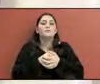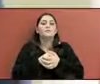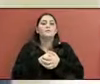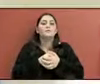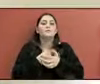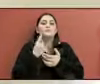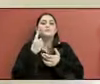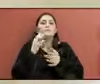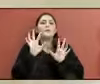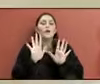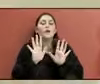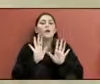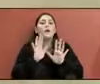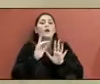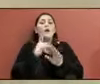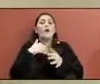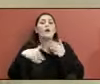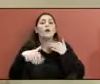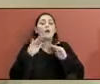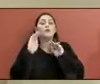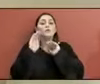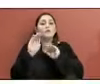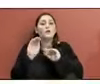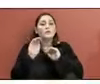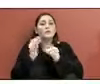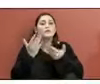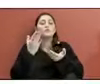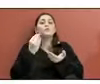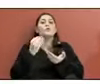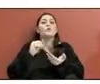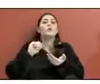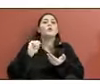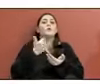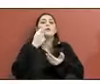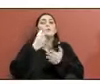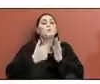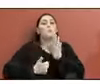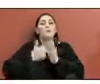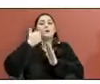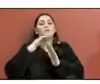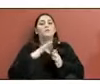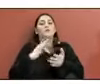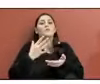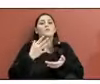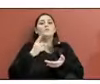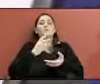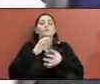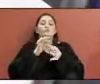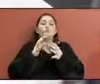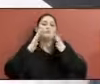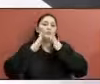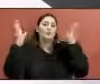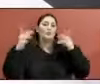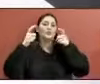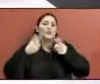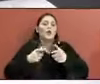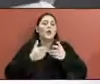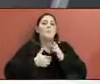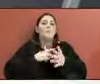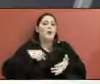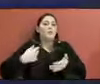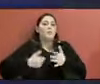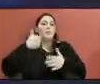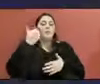engellilere desteğiyle çok kıymetli bir başkanımız var. Büyükşehir Belediye Başkanımız. 5,5